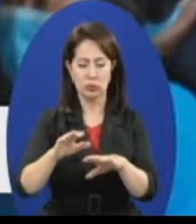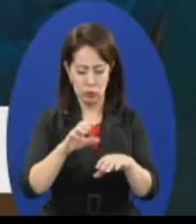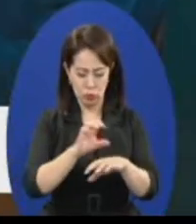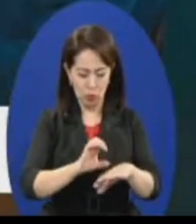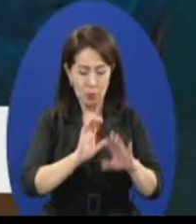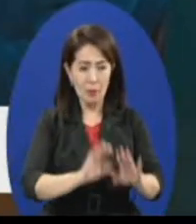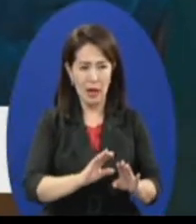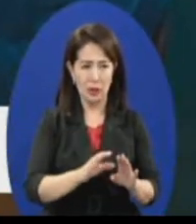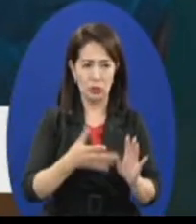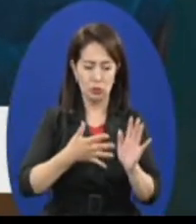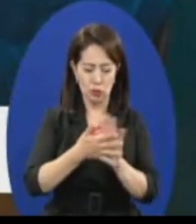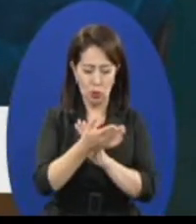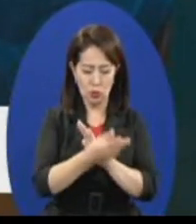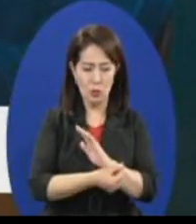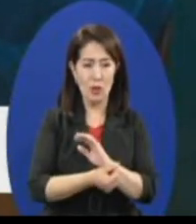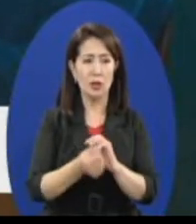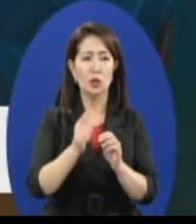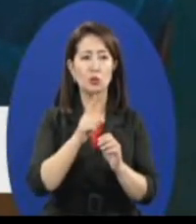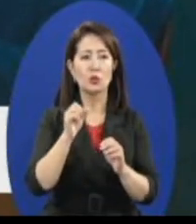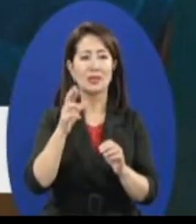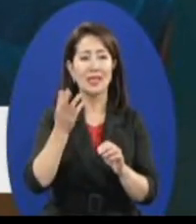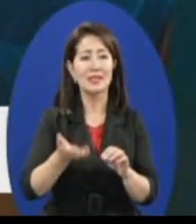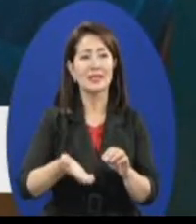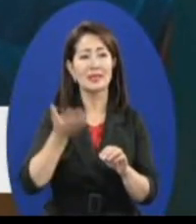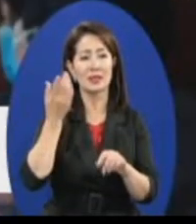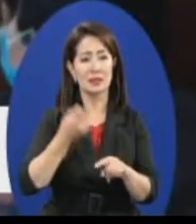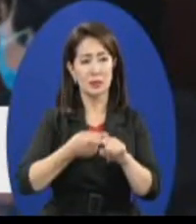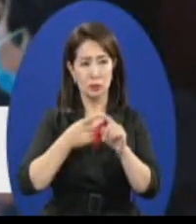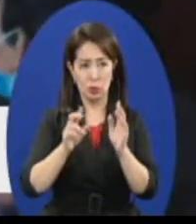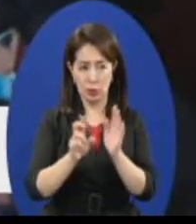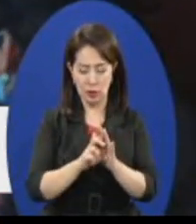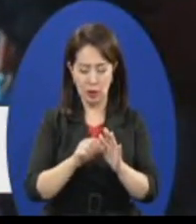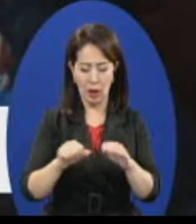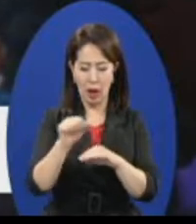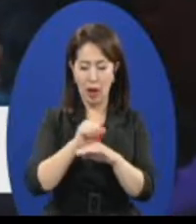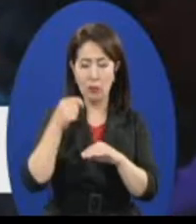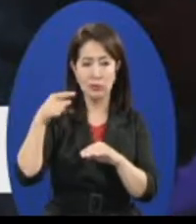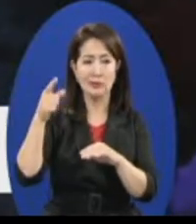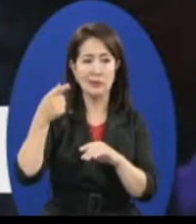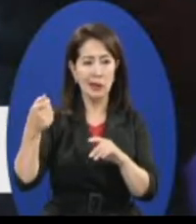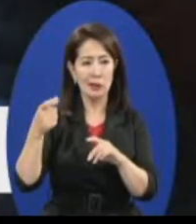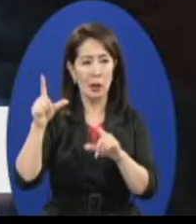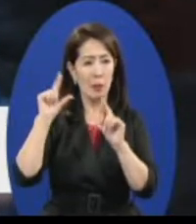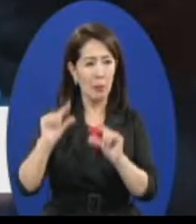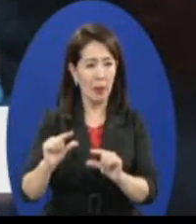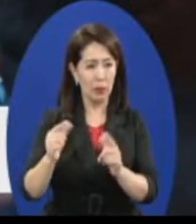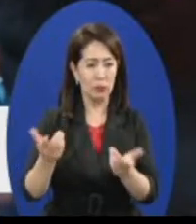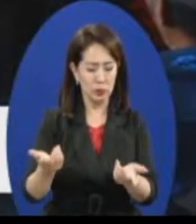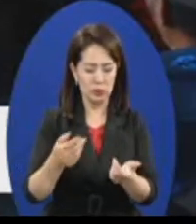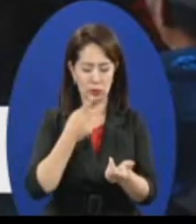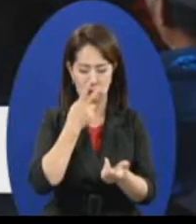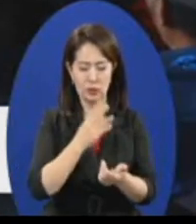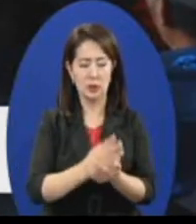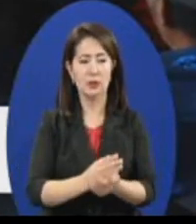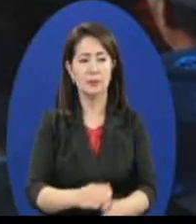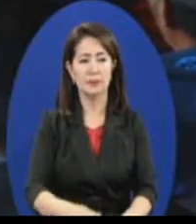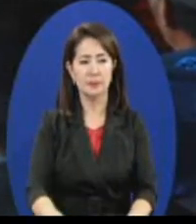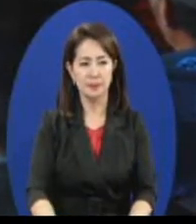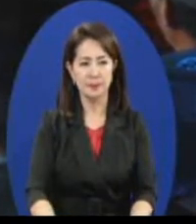тусгагдсан. Ингээд сумын төсвийн эрх мэдэл 100 сая төгрөгөөс дээш өсөх боломж үрдэж, аймгаас авдаг татаасыг хэмжээж багасна гэж үзэж